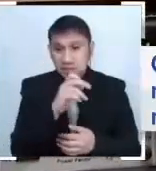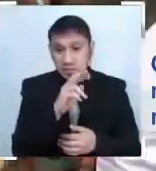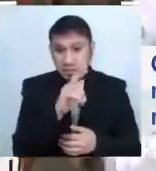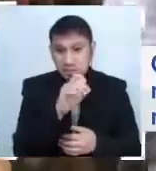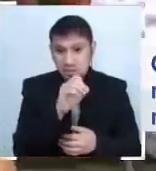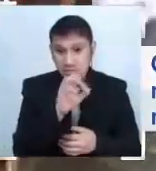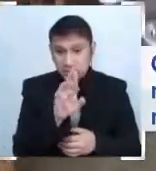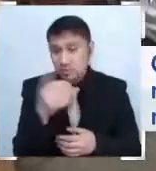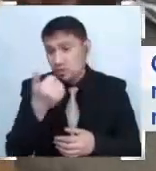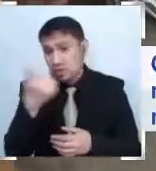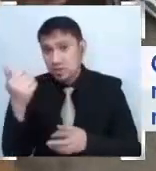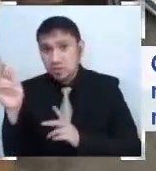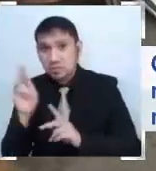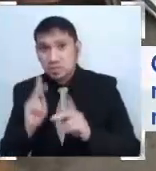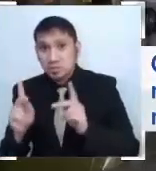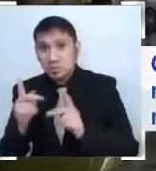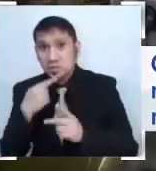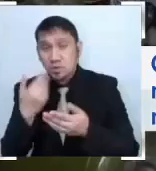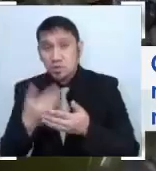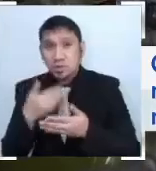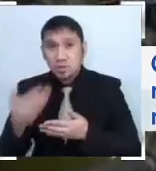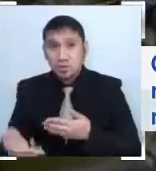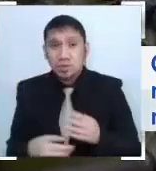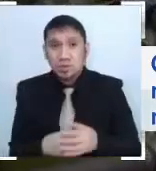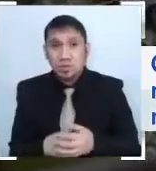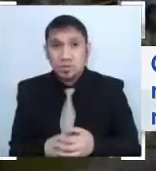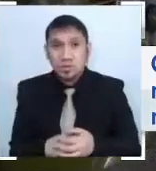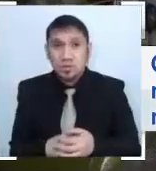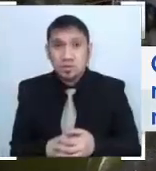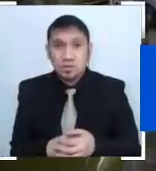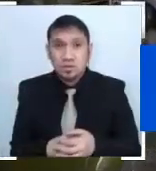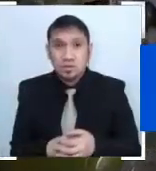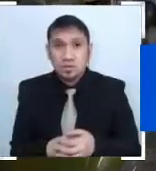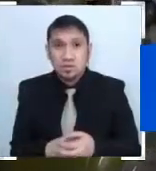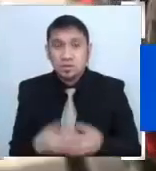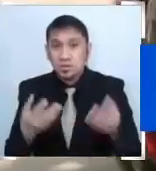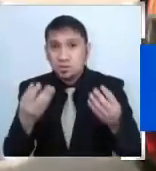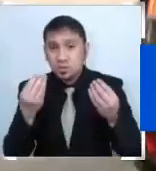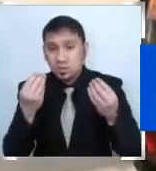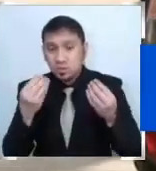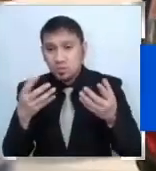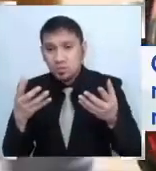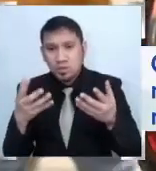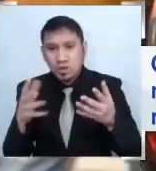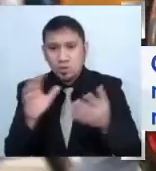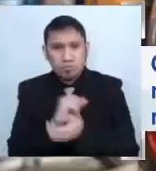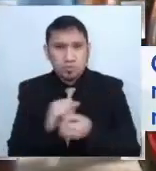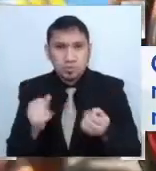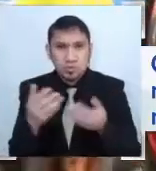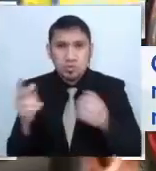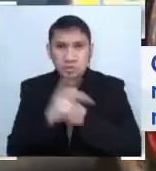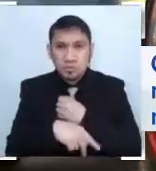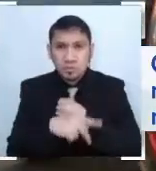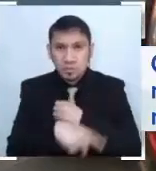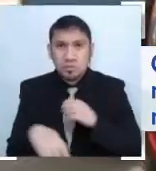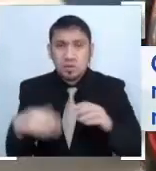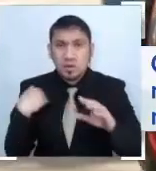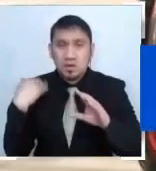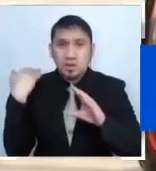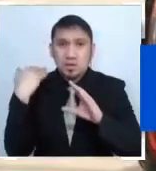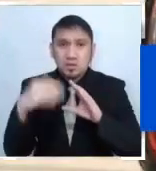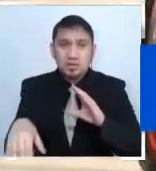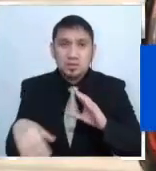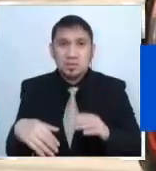namimili. Southern Leyte, nakaubusan ng stock sa probinsya, walang may diliron. Ipapadala ko po sa Hiligran, Negros